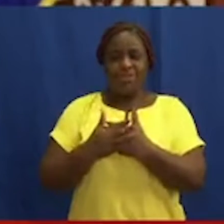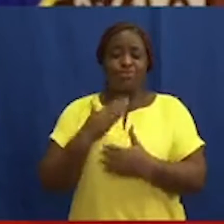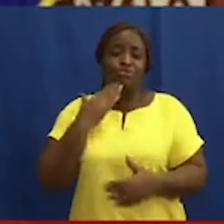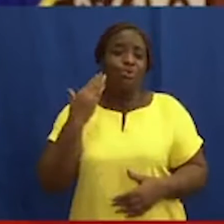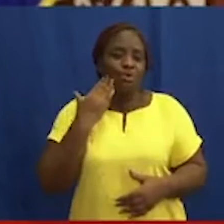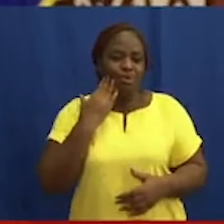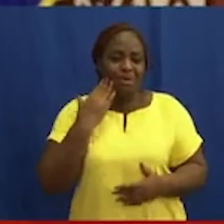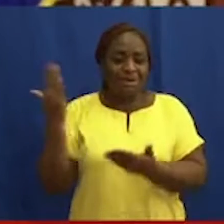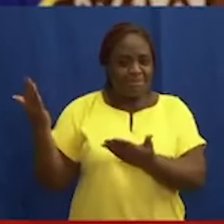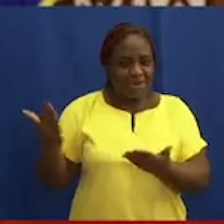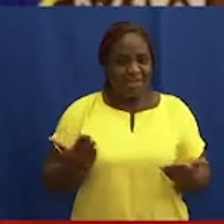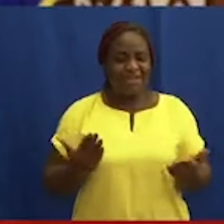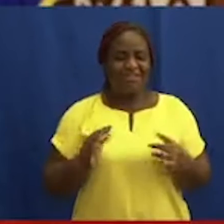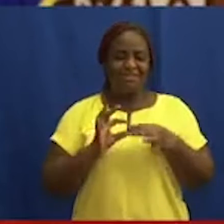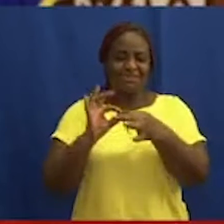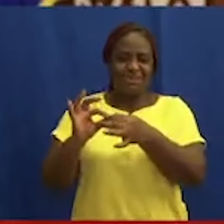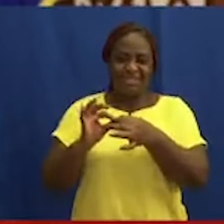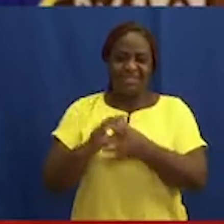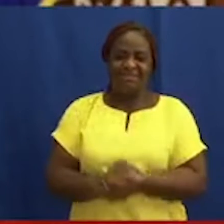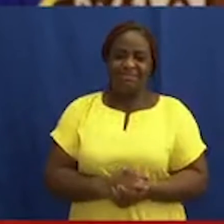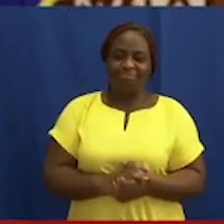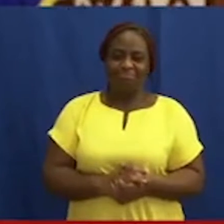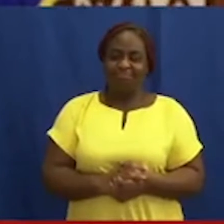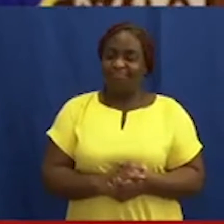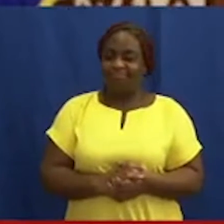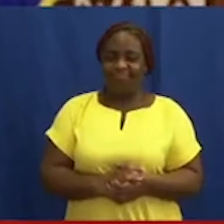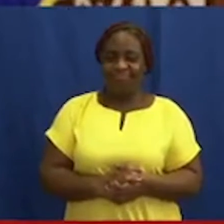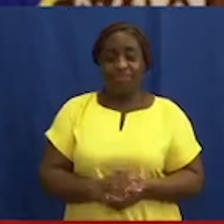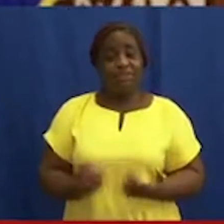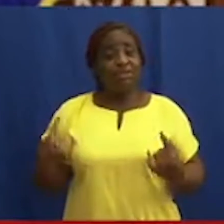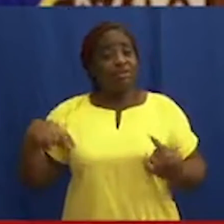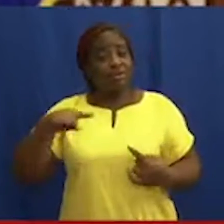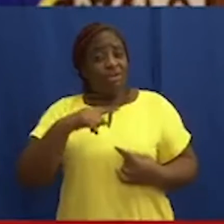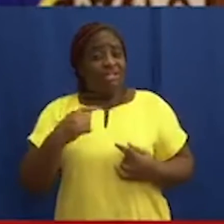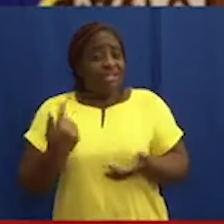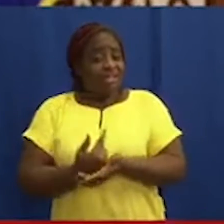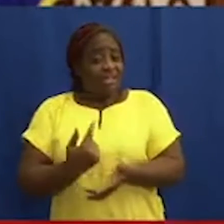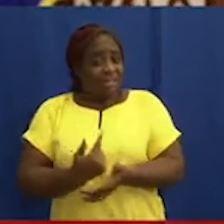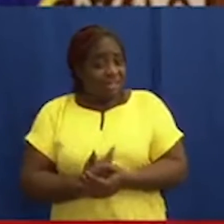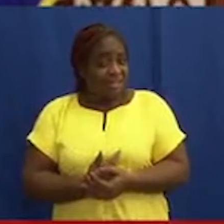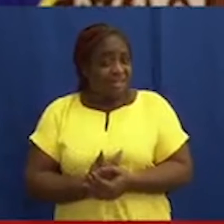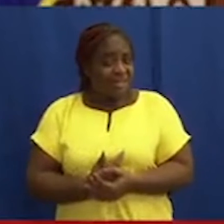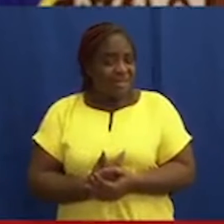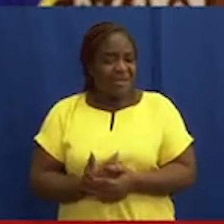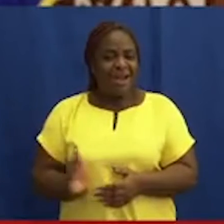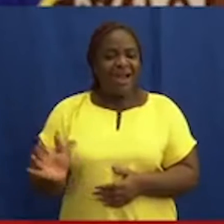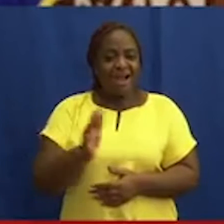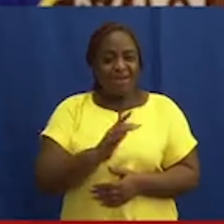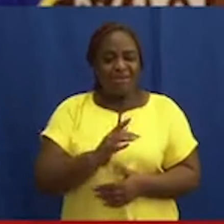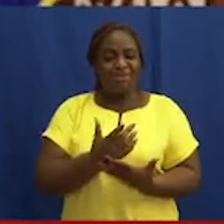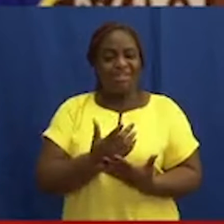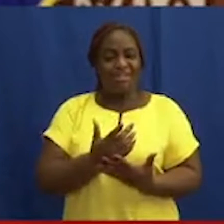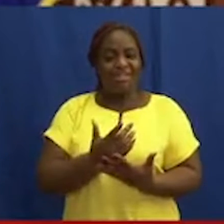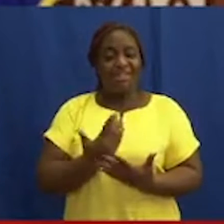wasu basussukan da muke biya duka a cikin ƙaramin lokaci wanda kuma hakan ba zai shafi yunkurin da